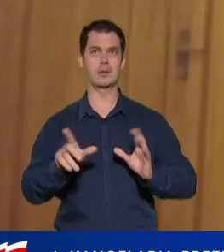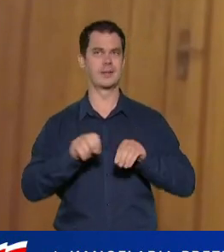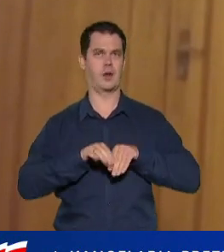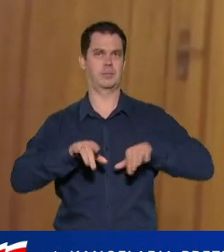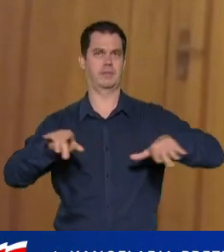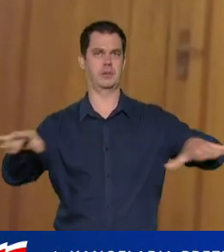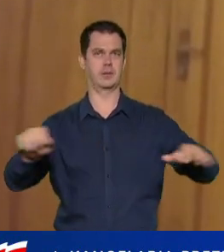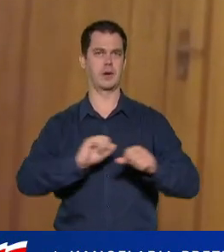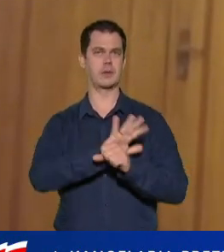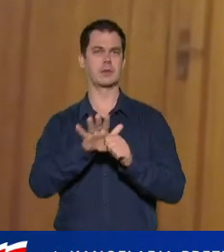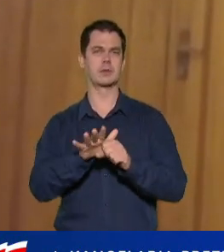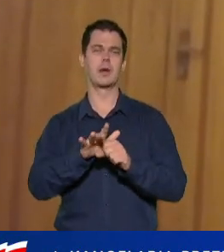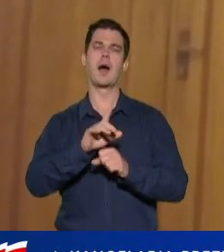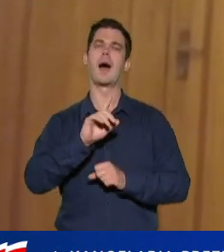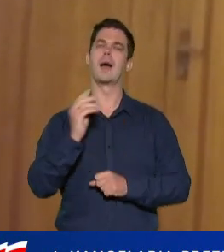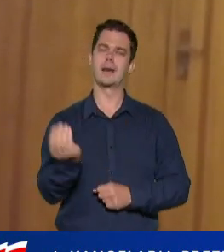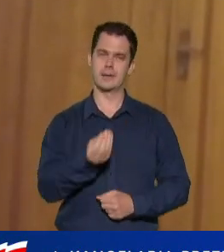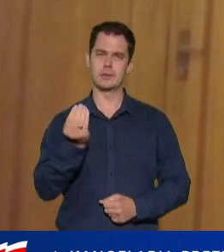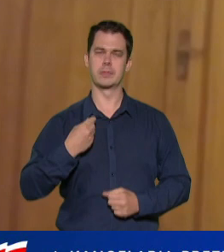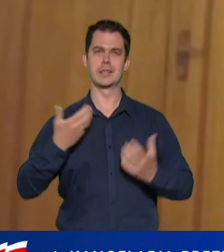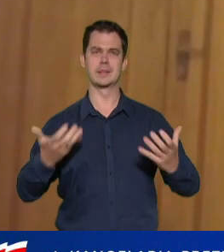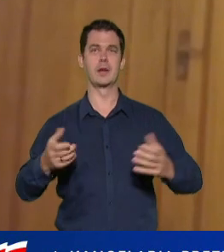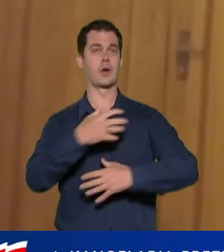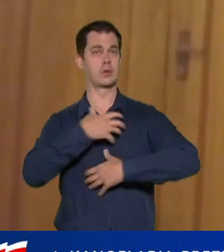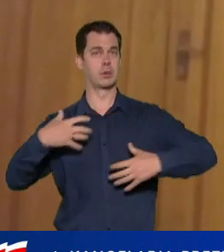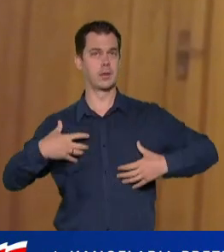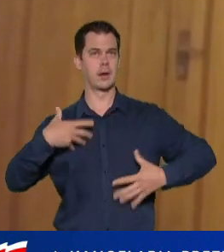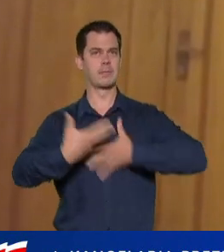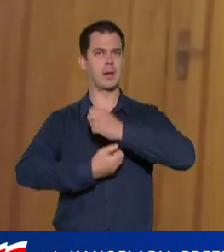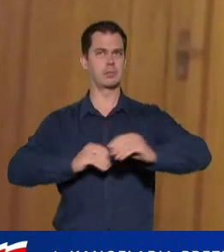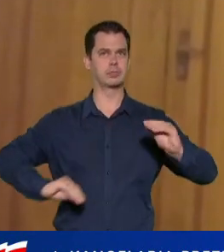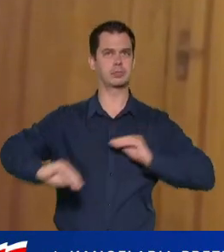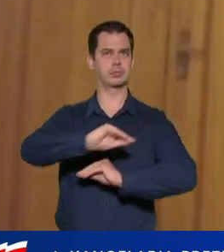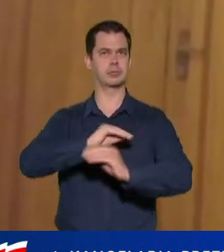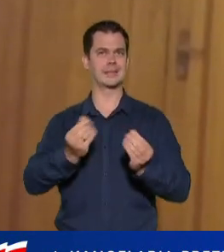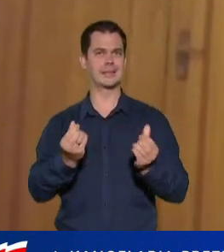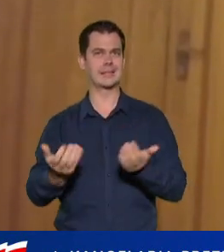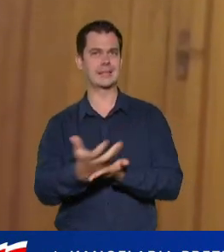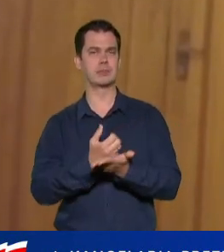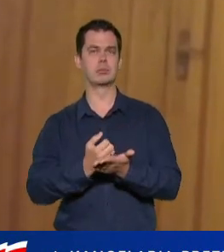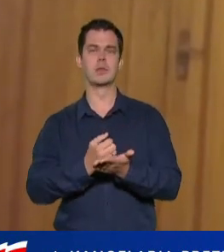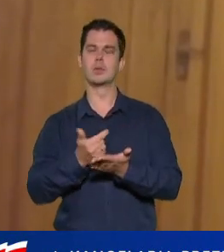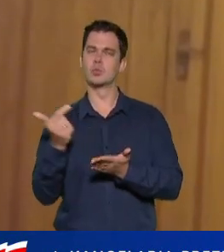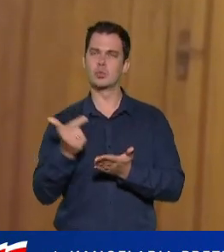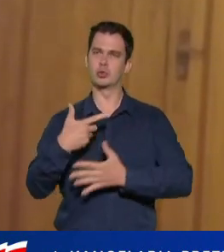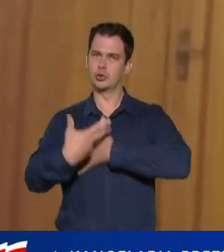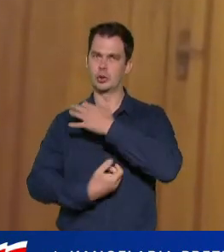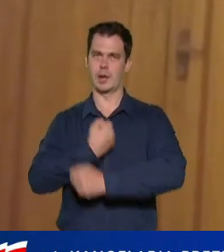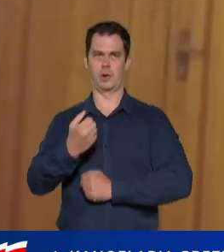rozprzestrzenianiem się koronawirusa, ale jednocześnie chcemy, żeby gospodarka możliwie w dużym